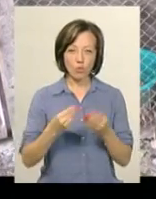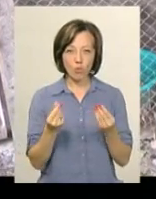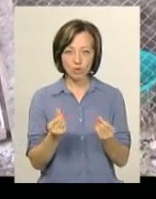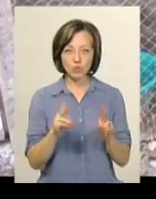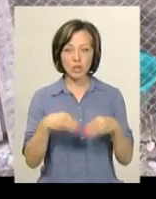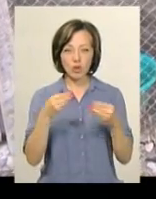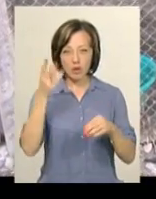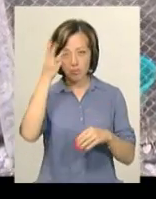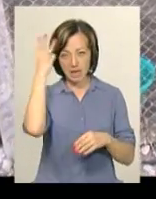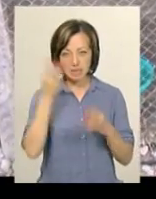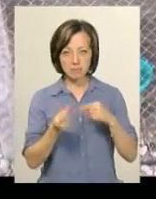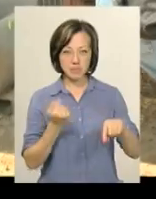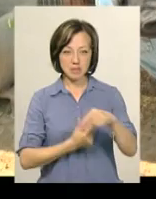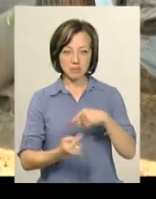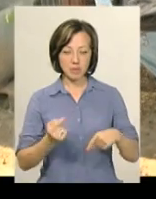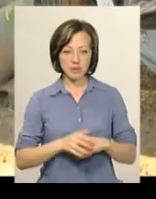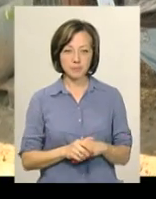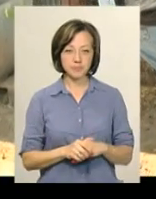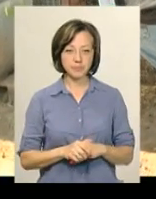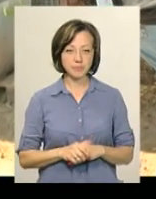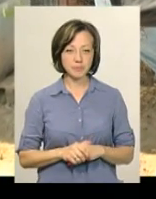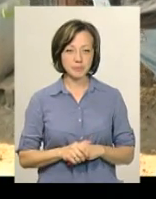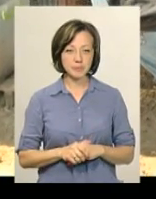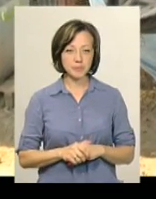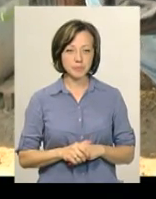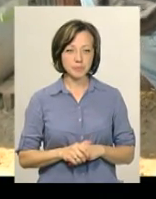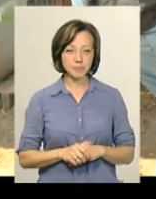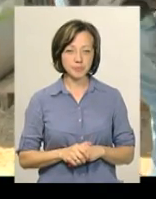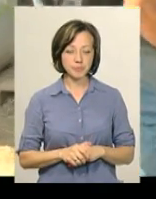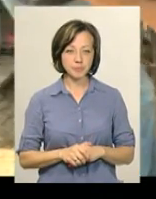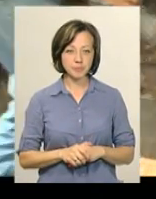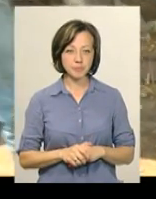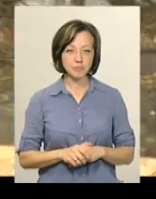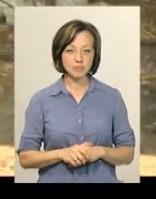що дають хмельницькі підприємці. Наталія Сідова, Юрій Чорний. Новини